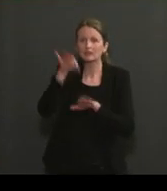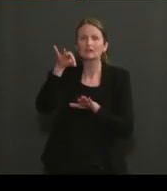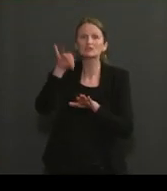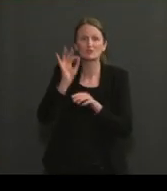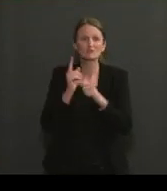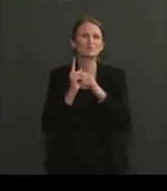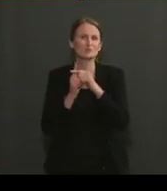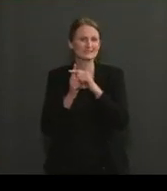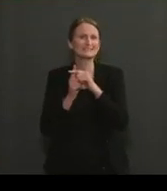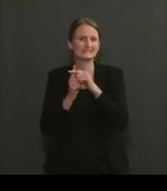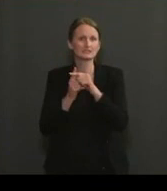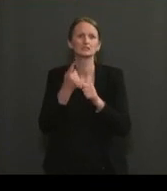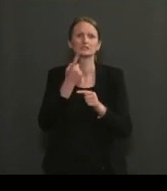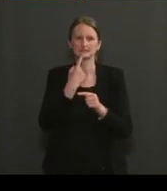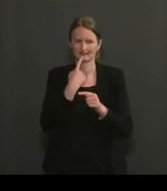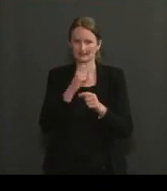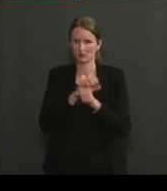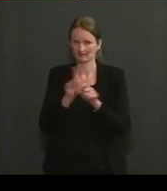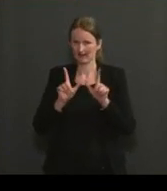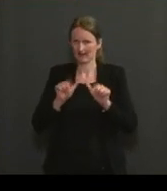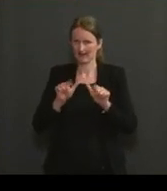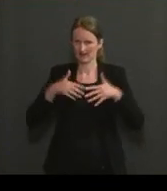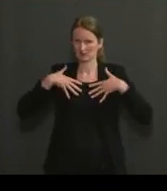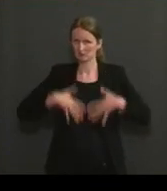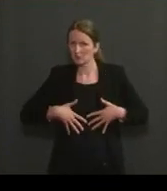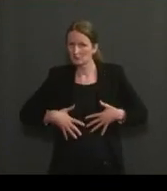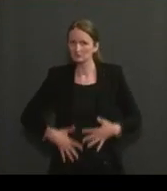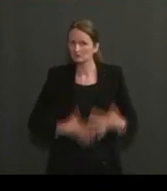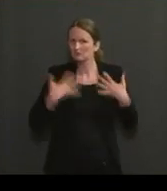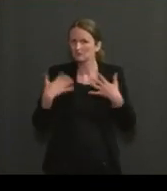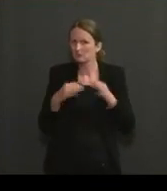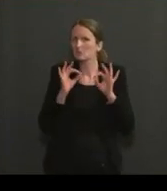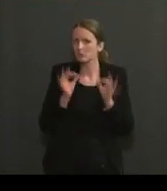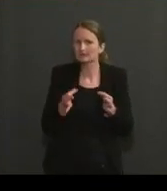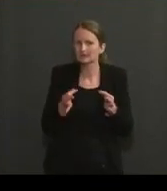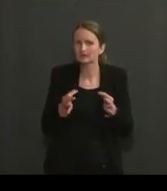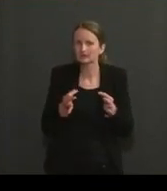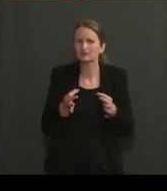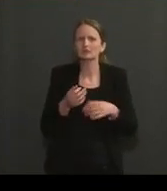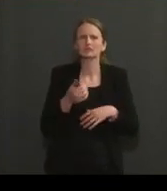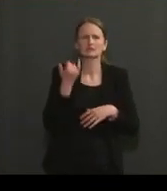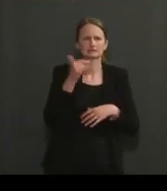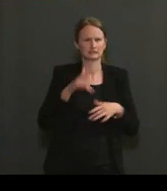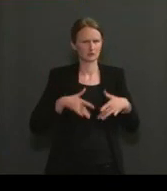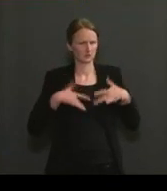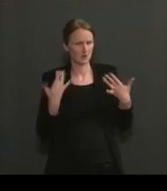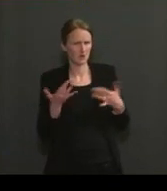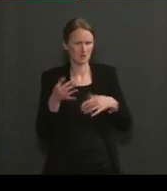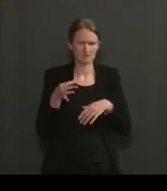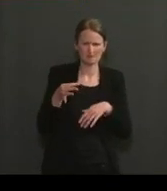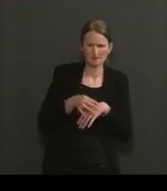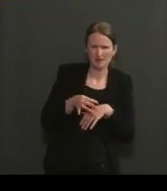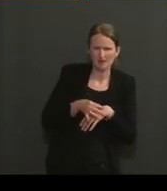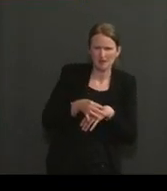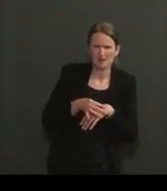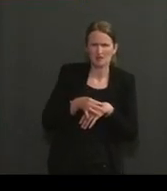par définition, s'il est effectué à un moment où, par exemple, vous vous sentez malade, vous êtes extrêmement contagieux à ce moment-là.